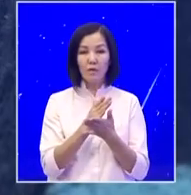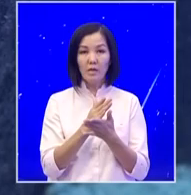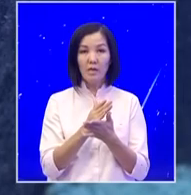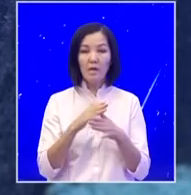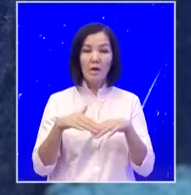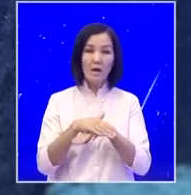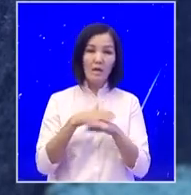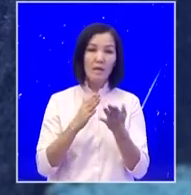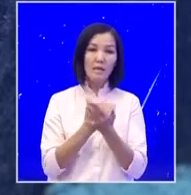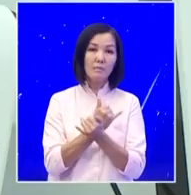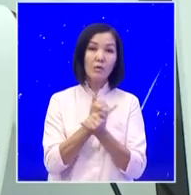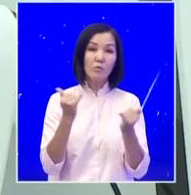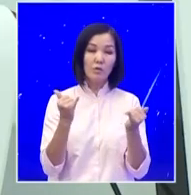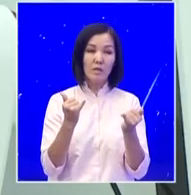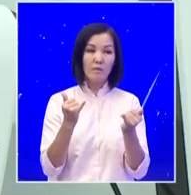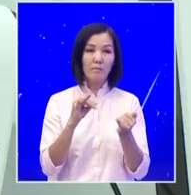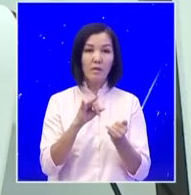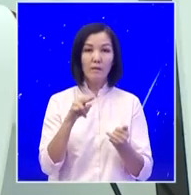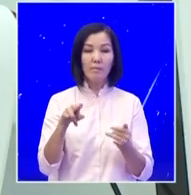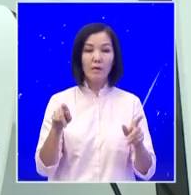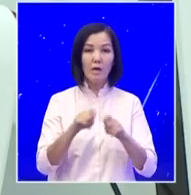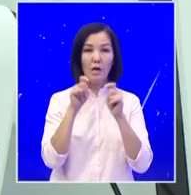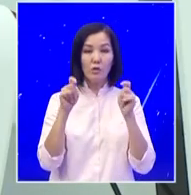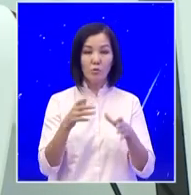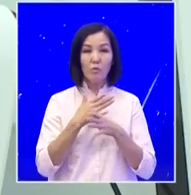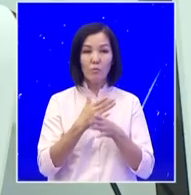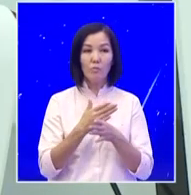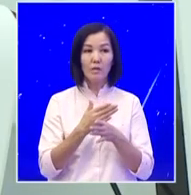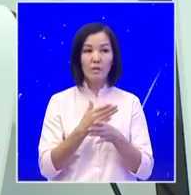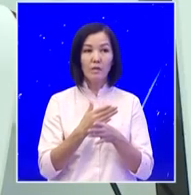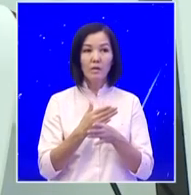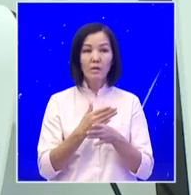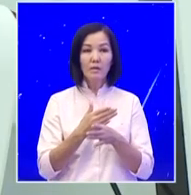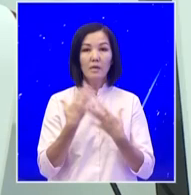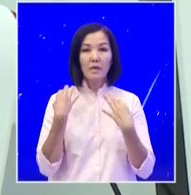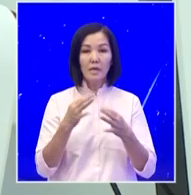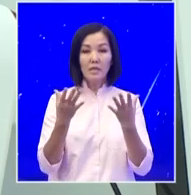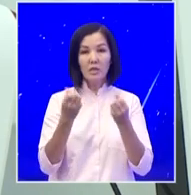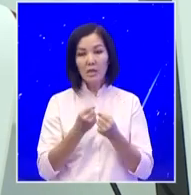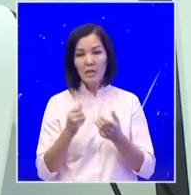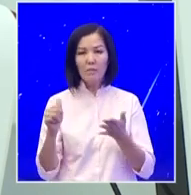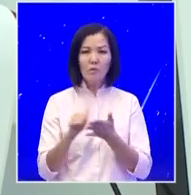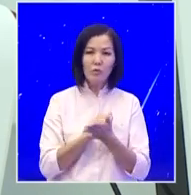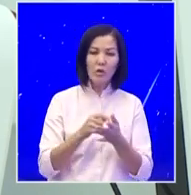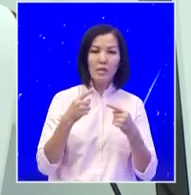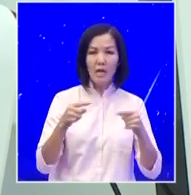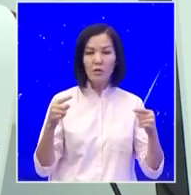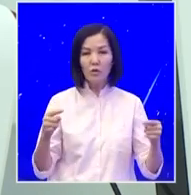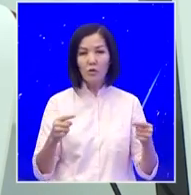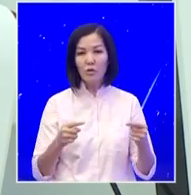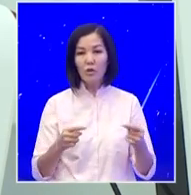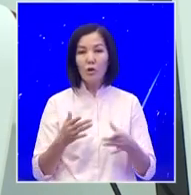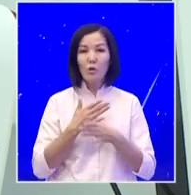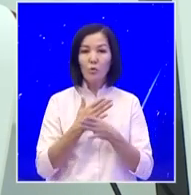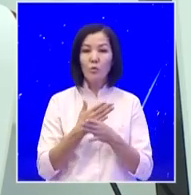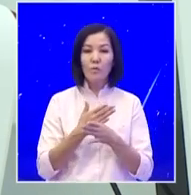көмек көрсету үшін келген болатынмын. ИП ашуға болсам адамдарға, оружияның разрешенияларына, бірақ олардың бәрі басқа сайтта болғандықтан адамдар